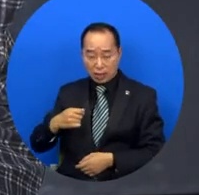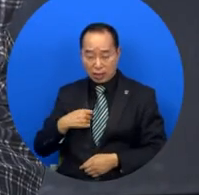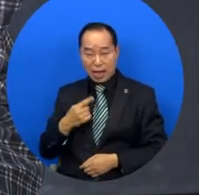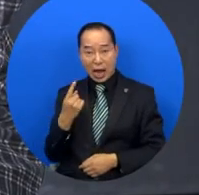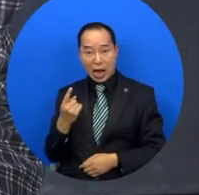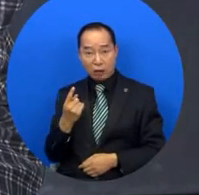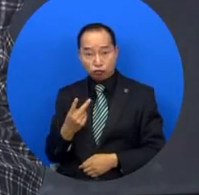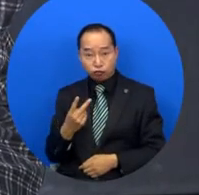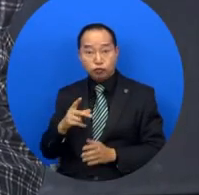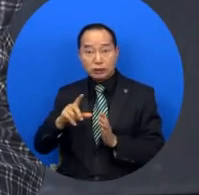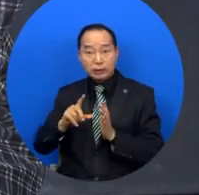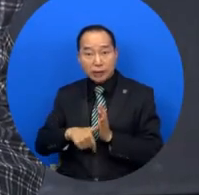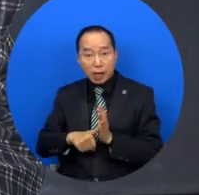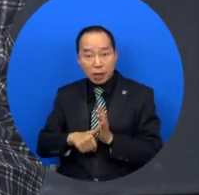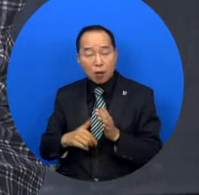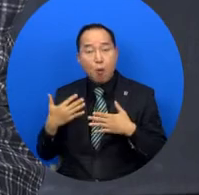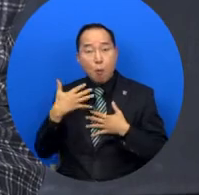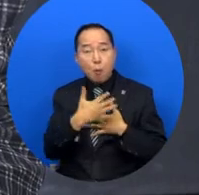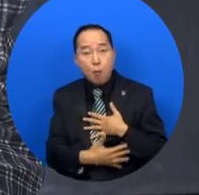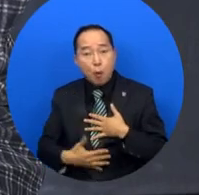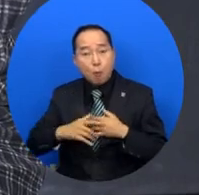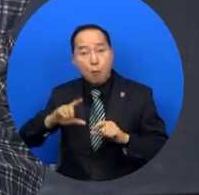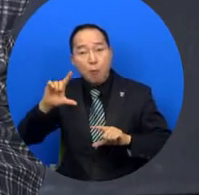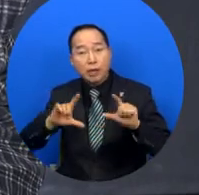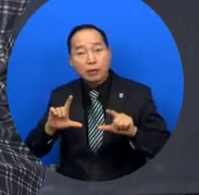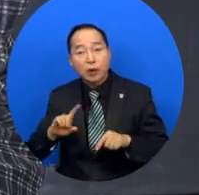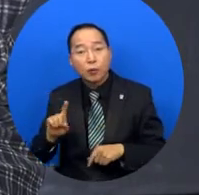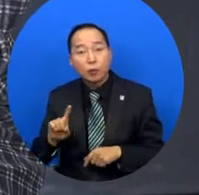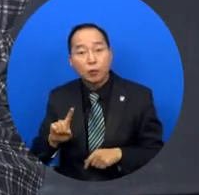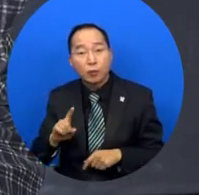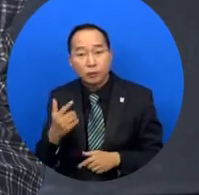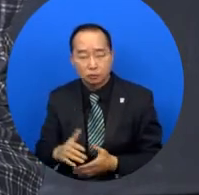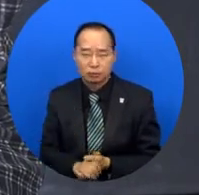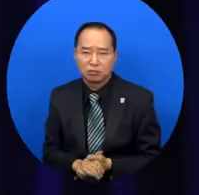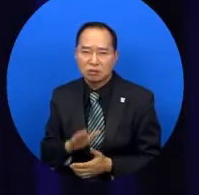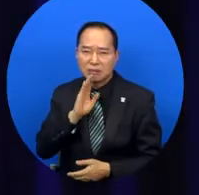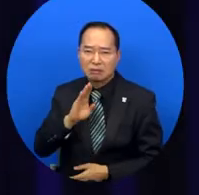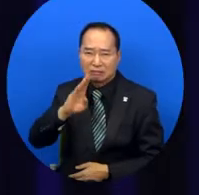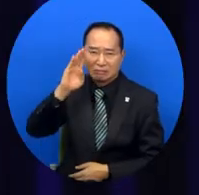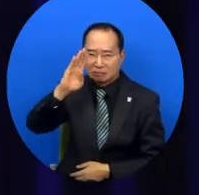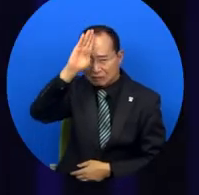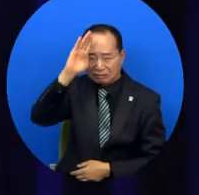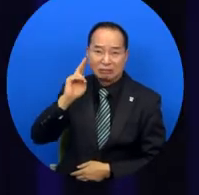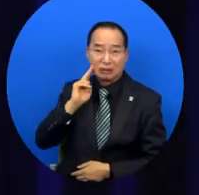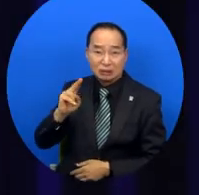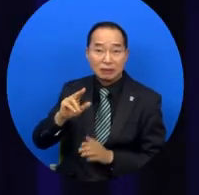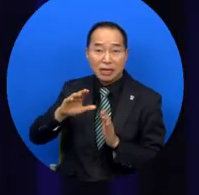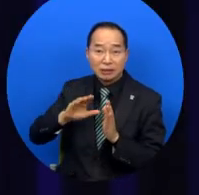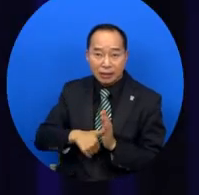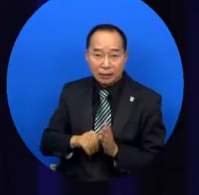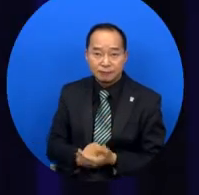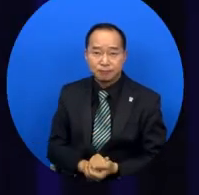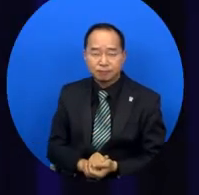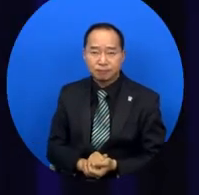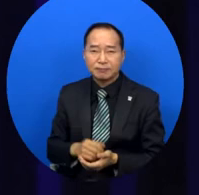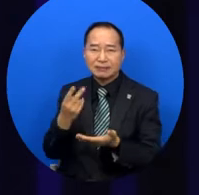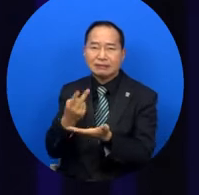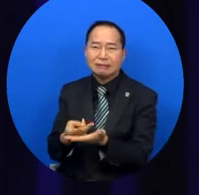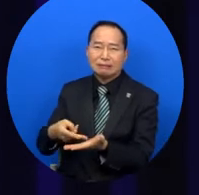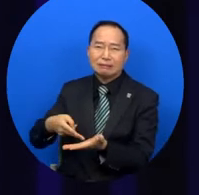정말 한 개, 두 개였을 때는 어느 정도 상태이셨는지 궁금해요. 제가 정말 많이 아팠을